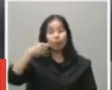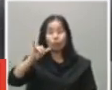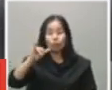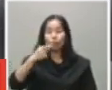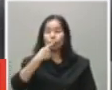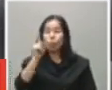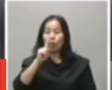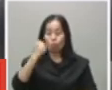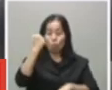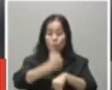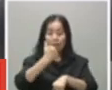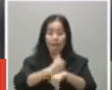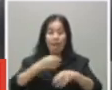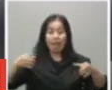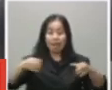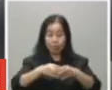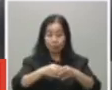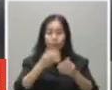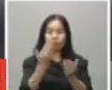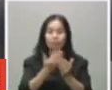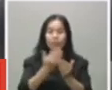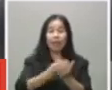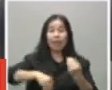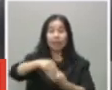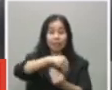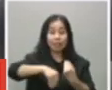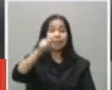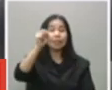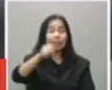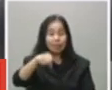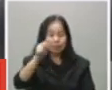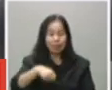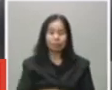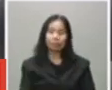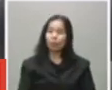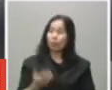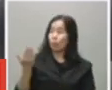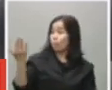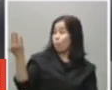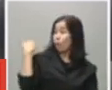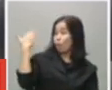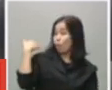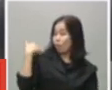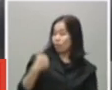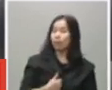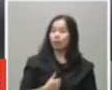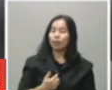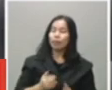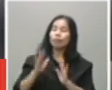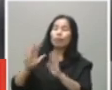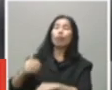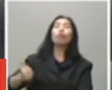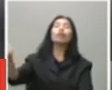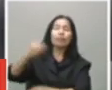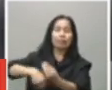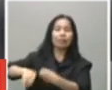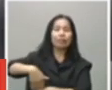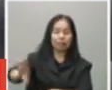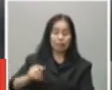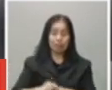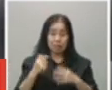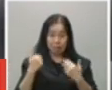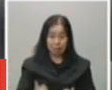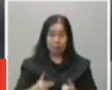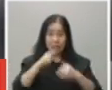เศรษฐกิจสมัยก่อนนะครับก็ให้คนอื่นเขาเป็นแต่พอรัฐบาลจะขอ